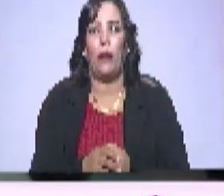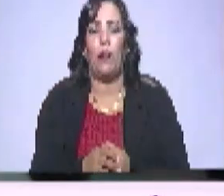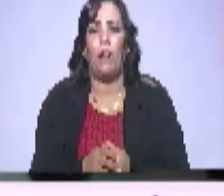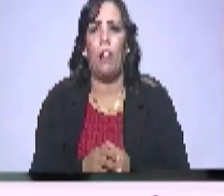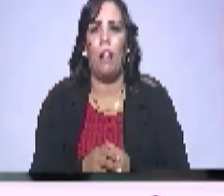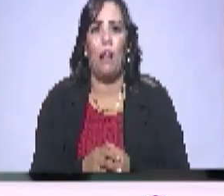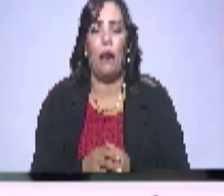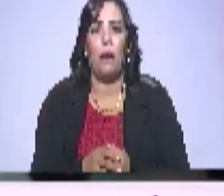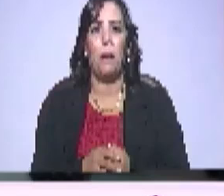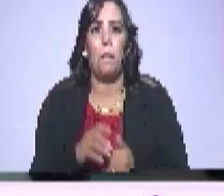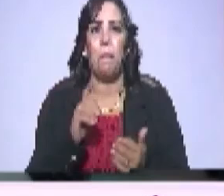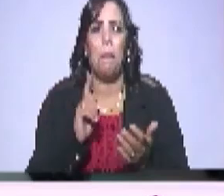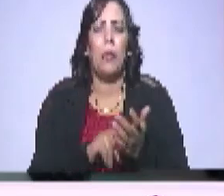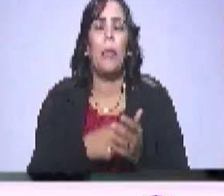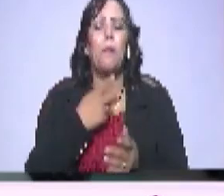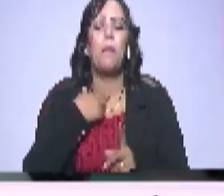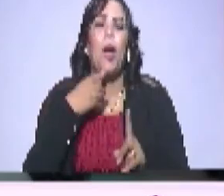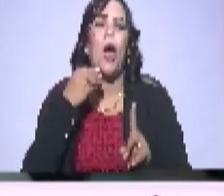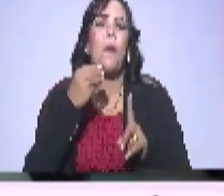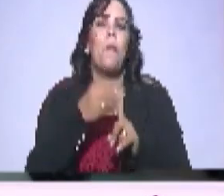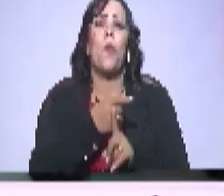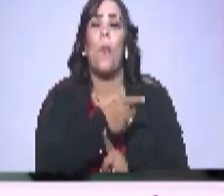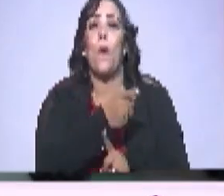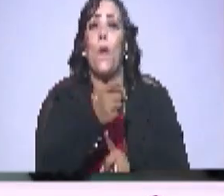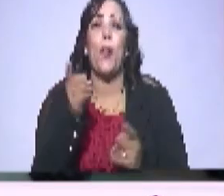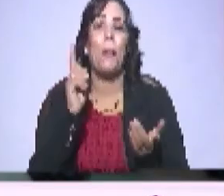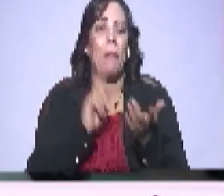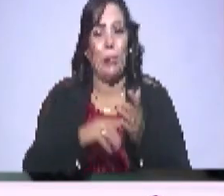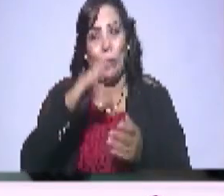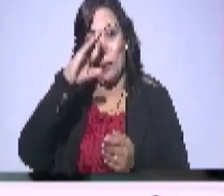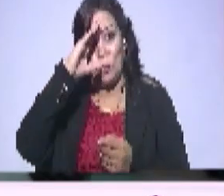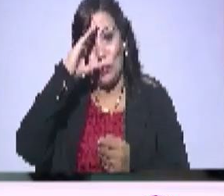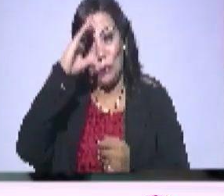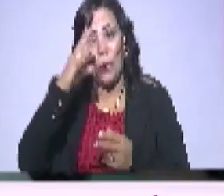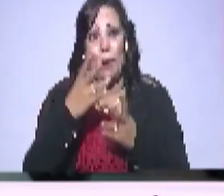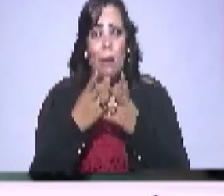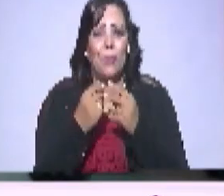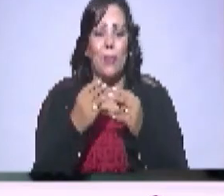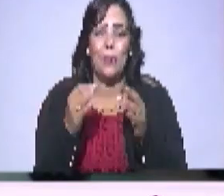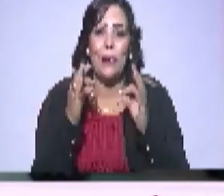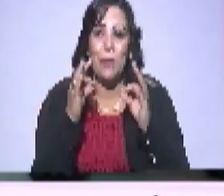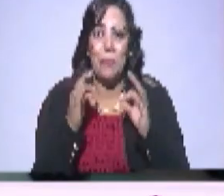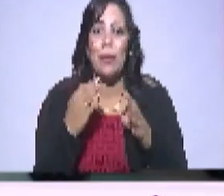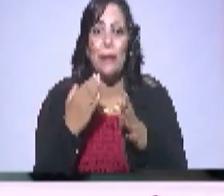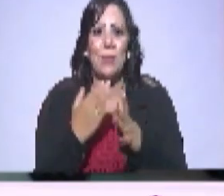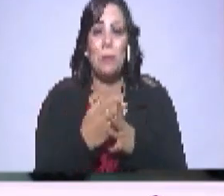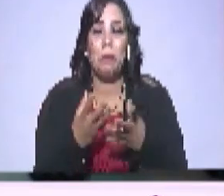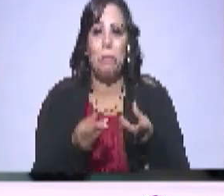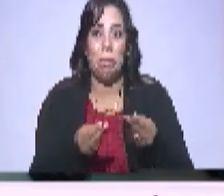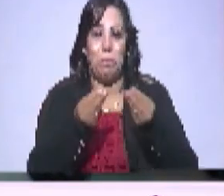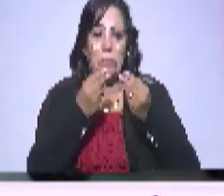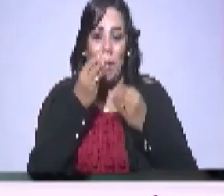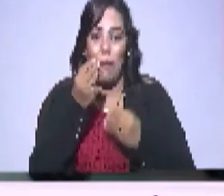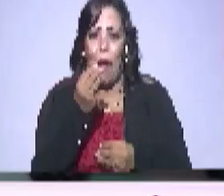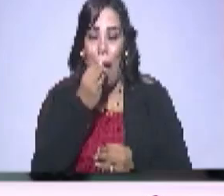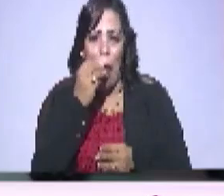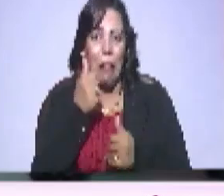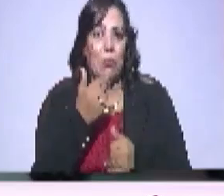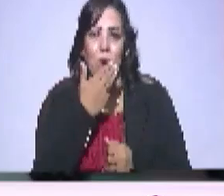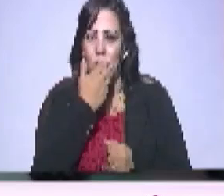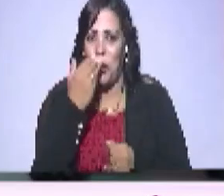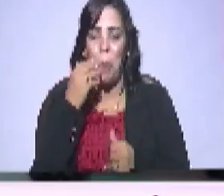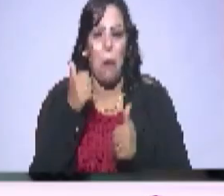فندم. اتفضل. يعني بحبكم خالص وبشكركم، بشكركم خالص ان انتوا يعني بتقدموا لنا اكل كده في